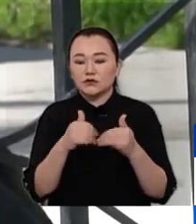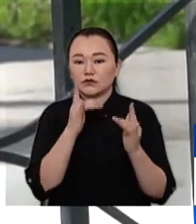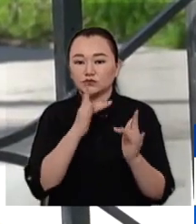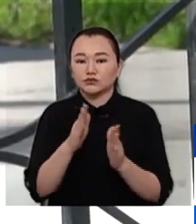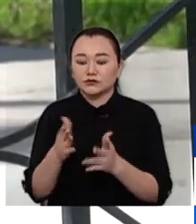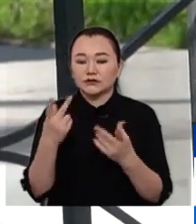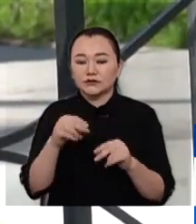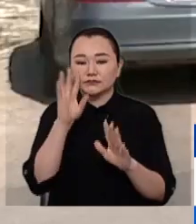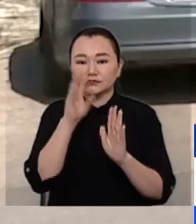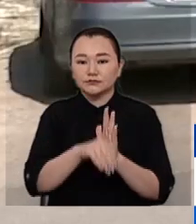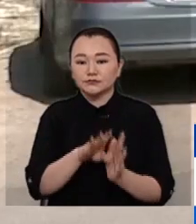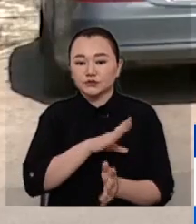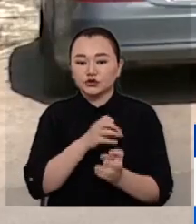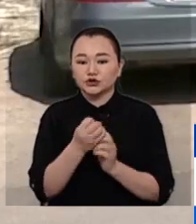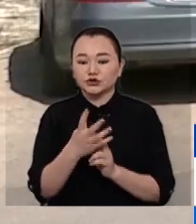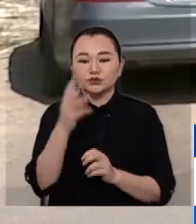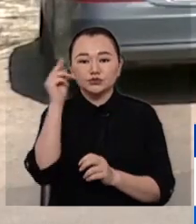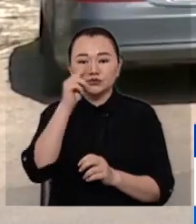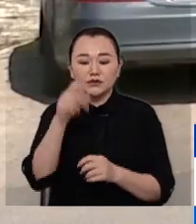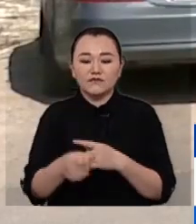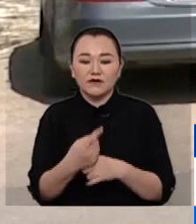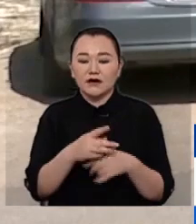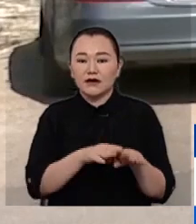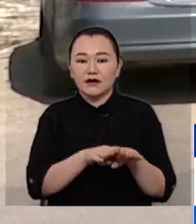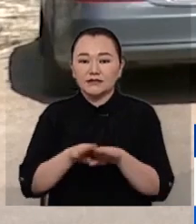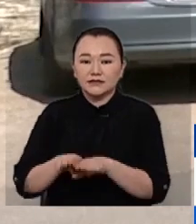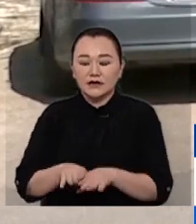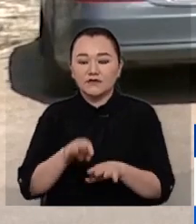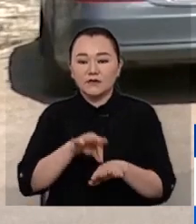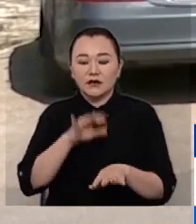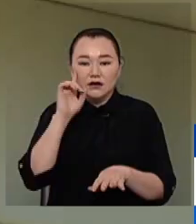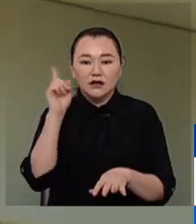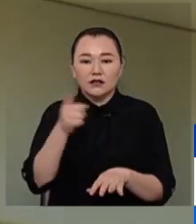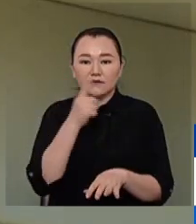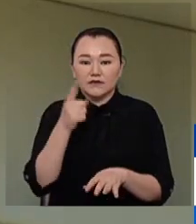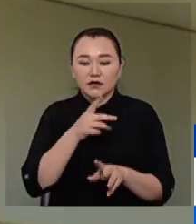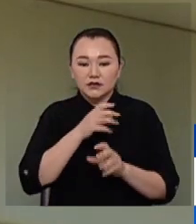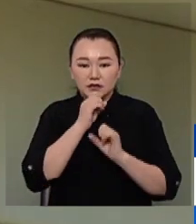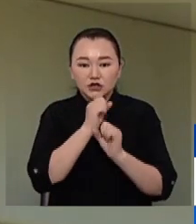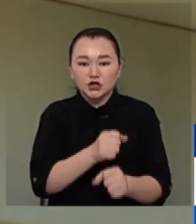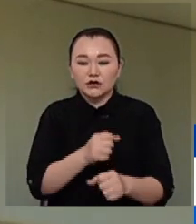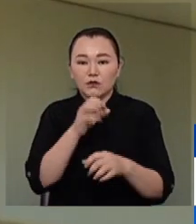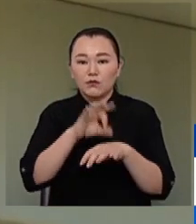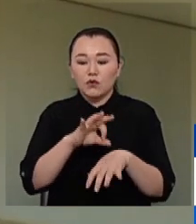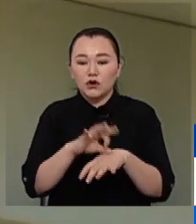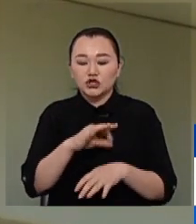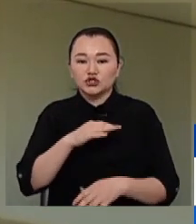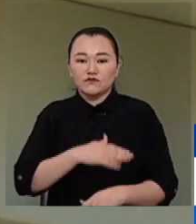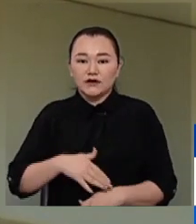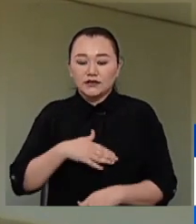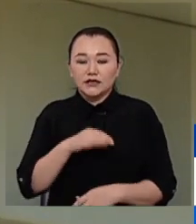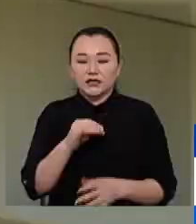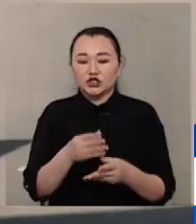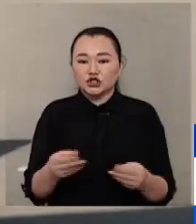их разместили. У 14 учеников возникли одинаковые симптомы – головокружение, тошнота, боль в животе и жидкий